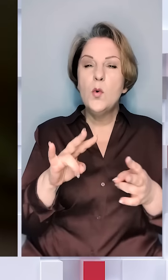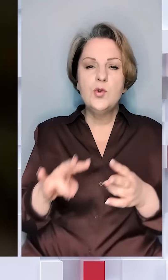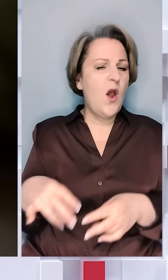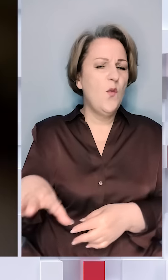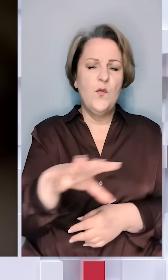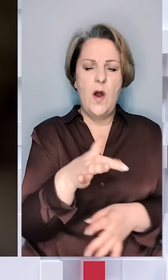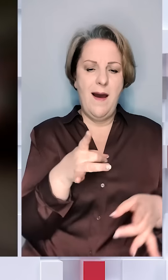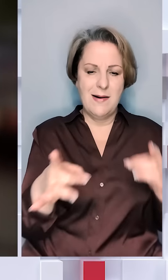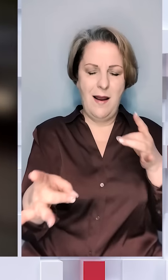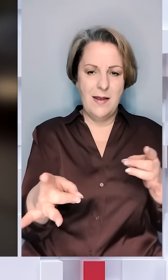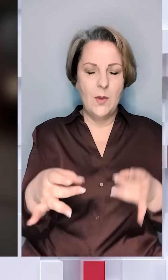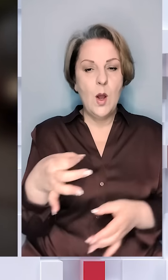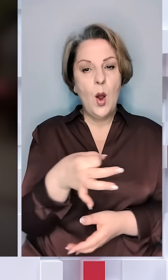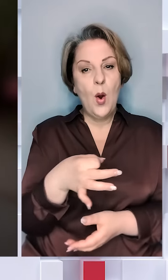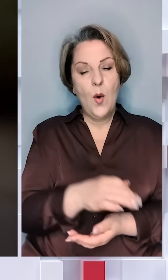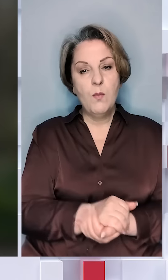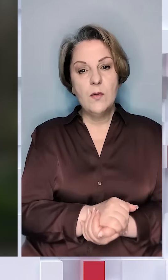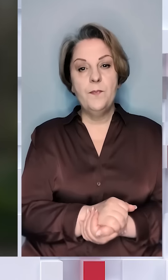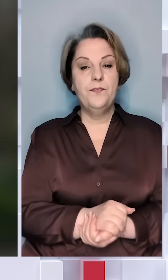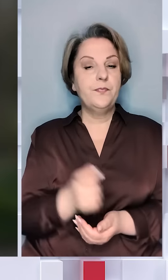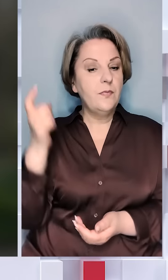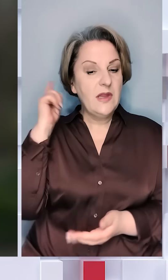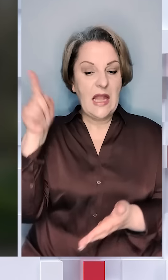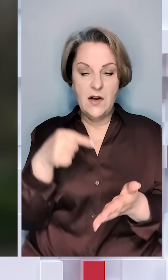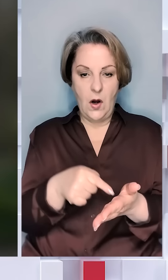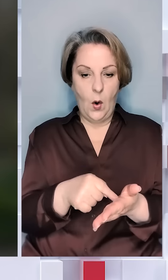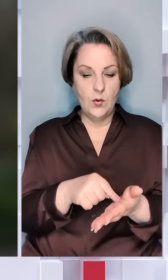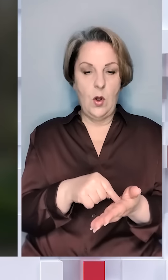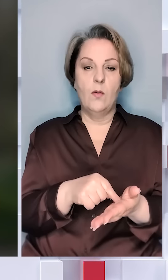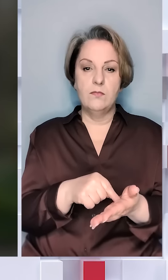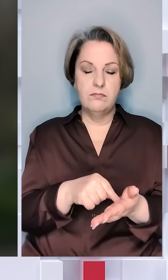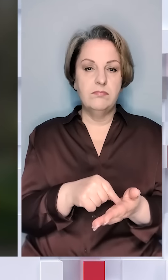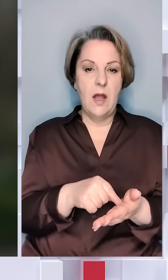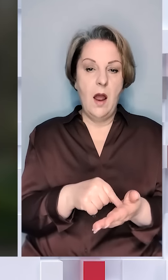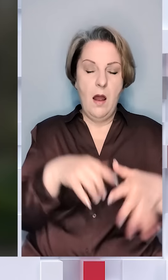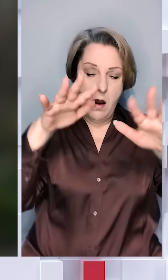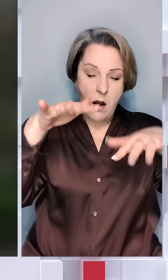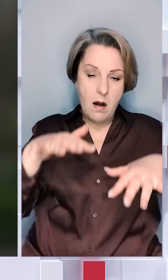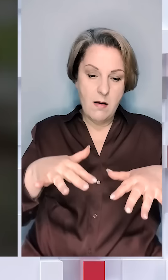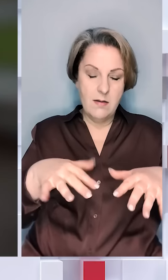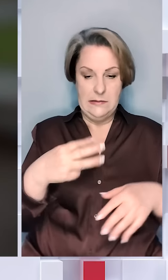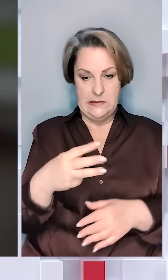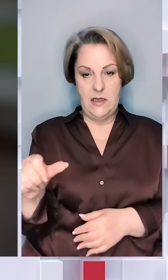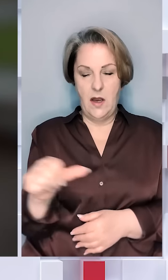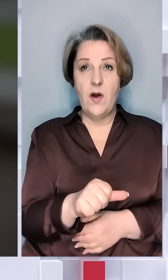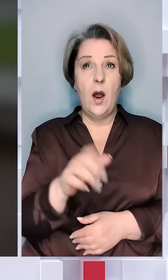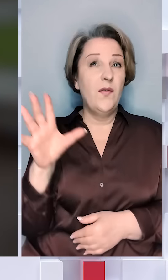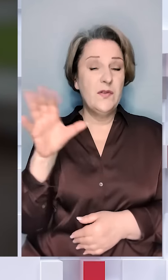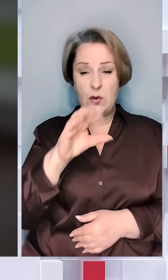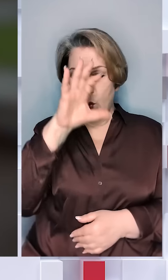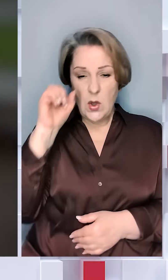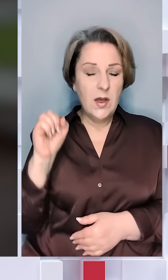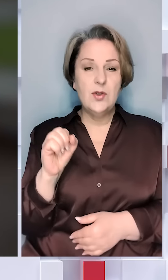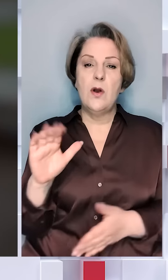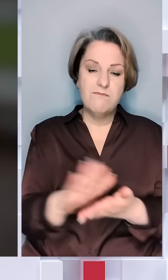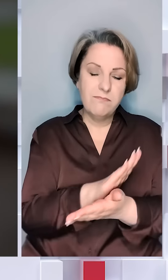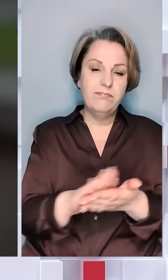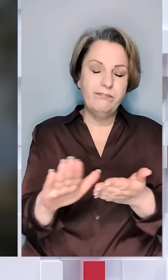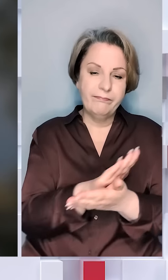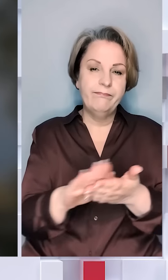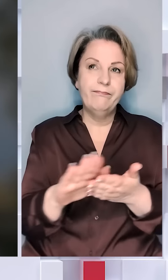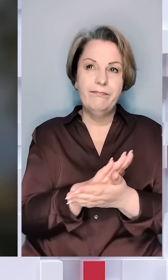майже в усіх районах області. На Кіровоградщині наслідки півгодинної зливи долали всю ніч, прибирали із